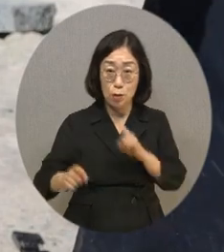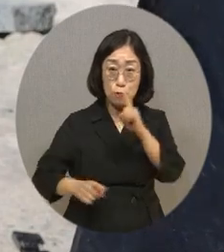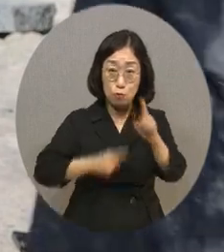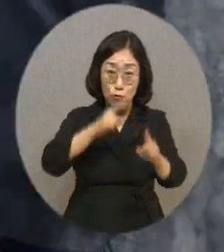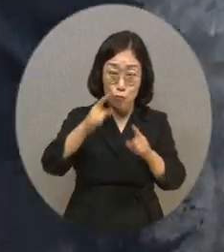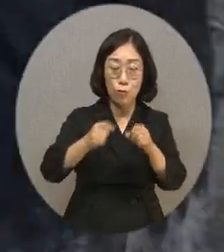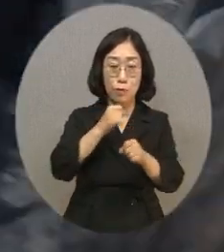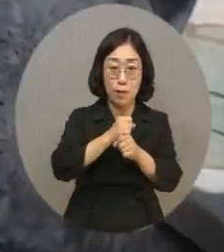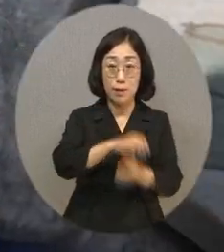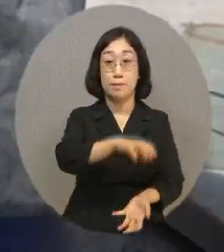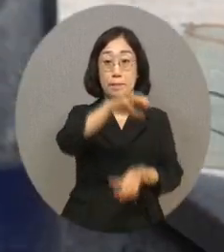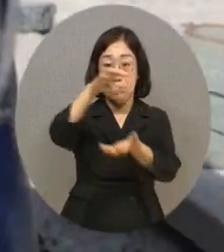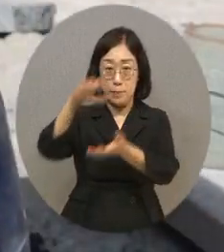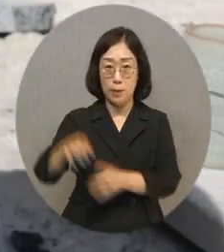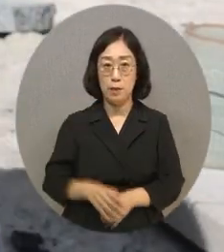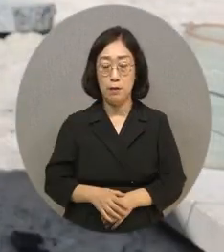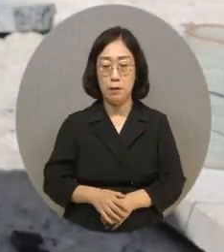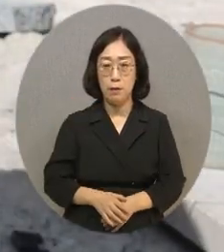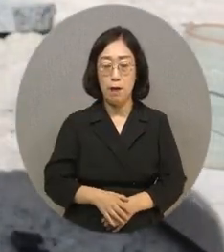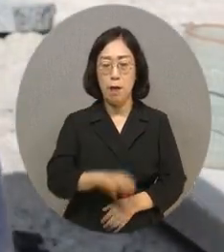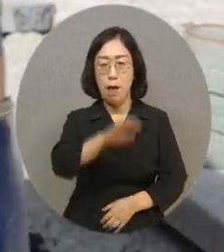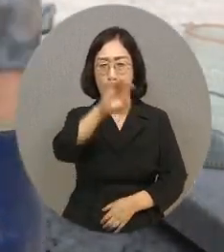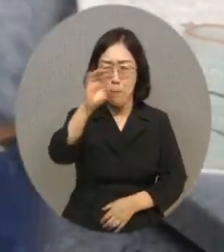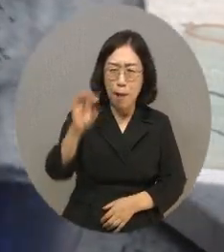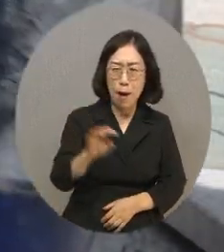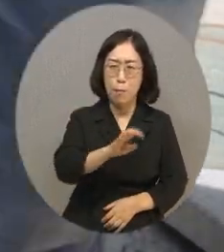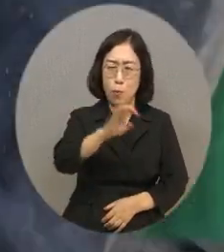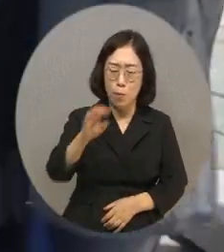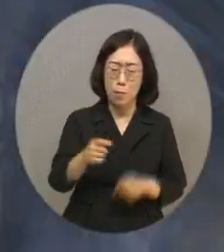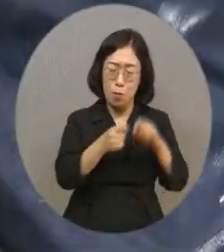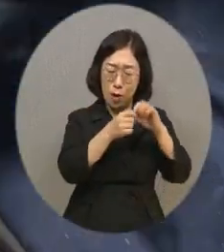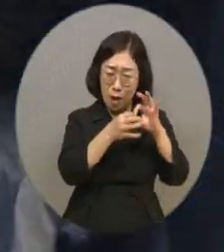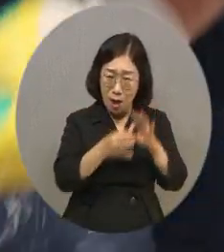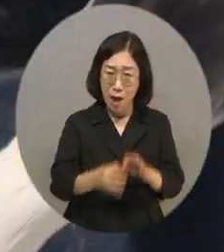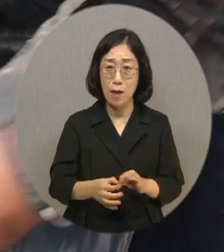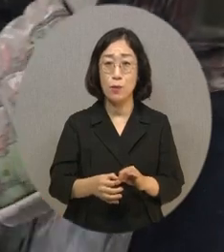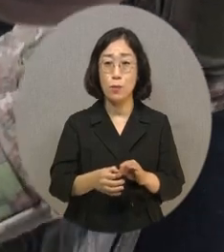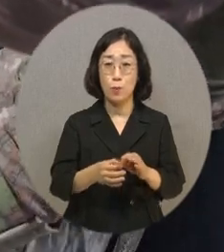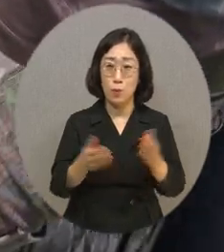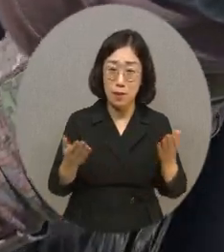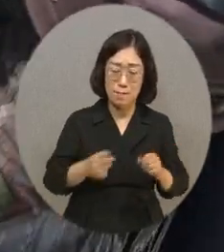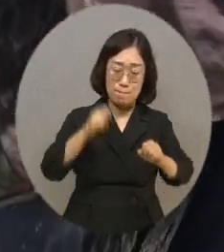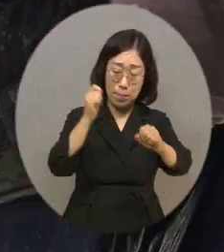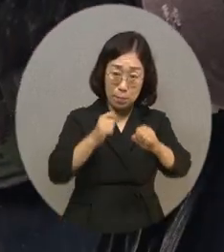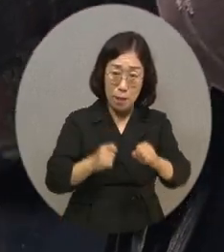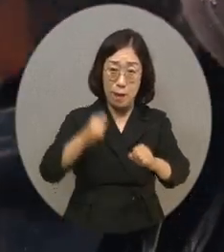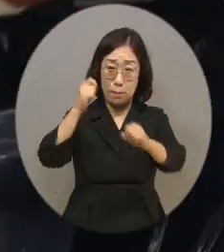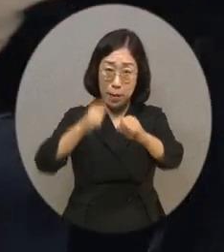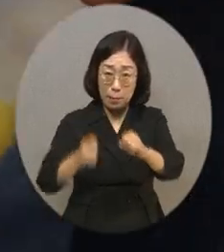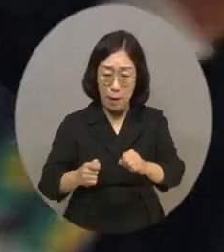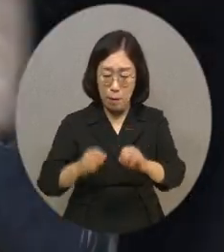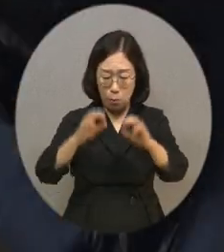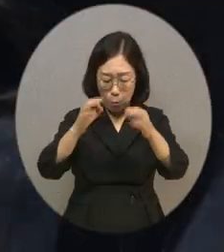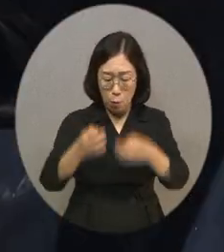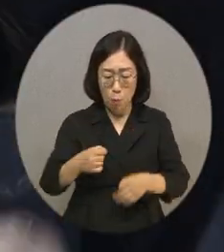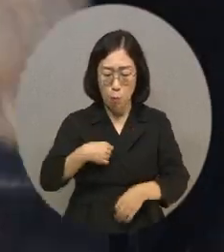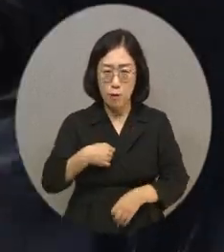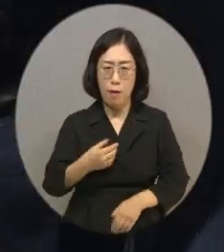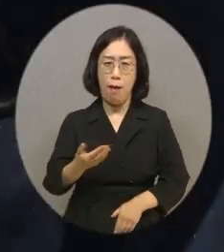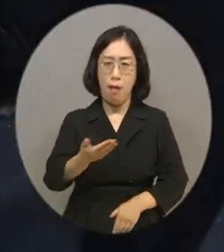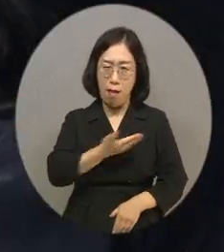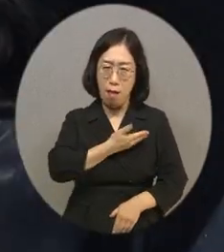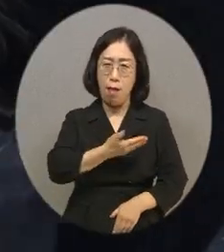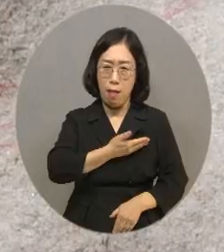불상인데 기계적인 반복 작업을 하다 보면 어느새 자신을 갈고 닦는 연말을